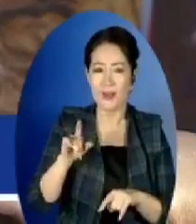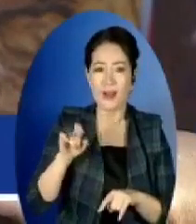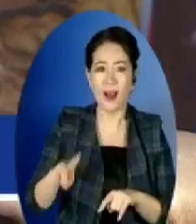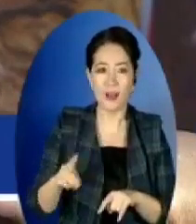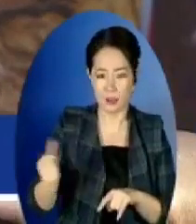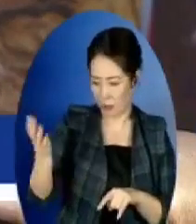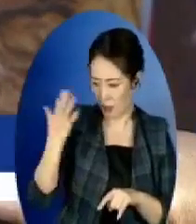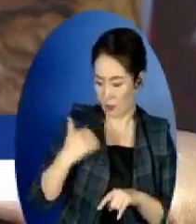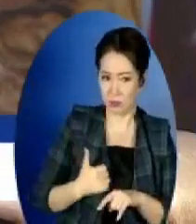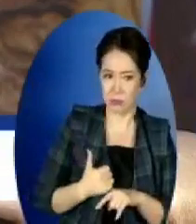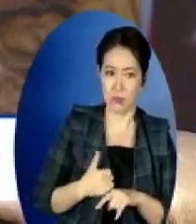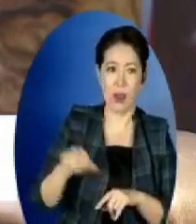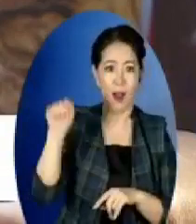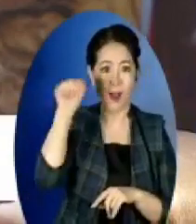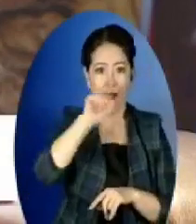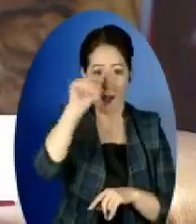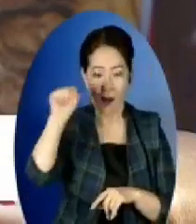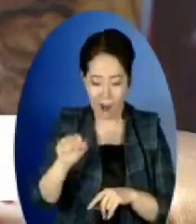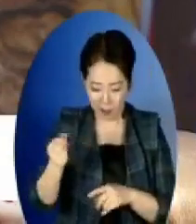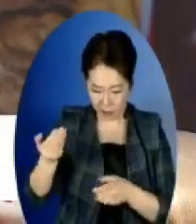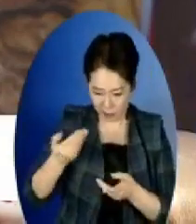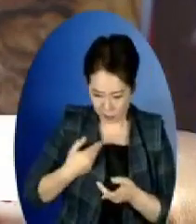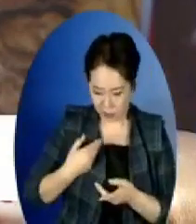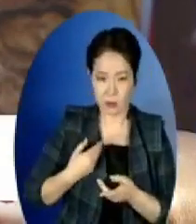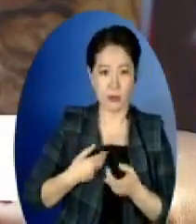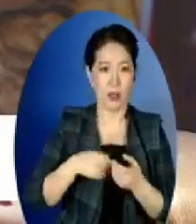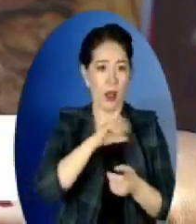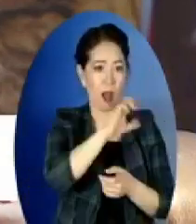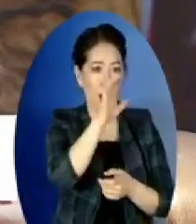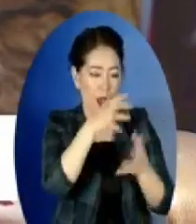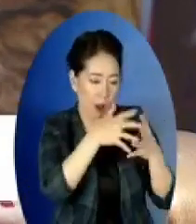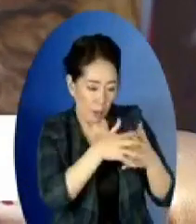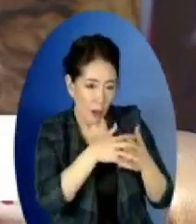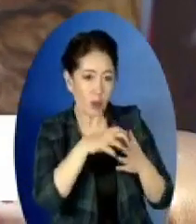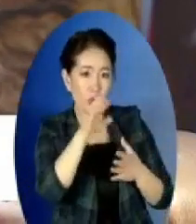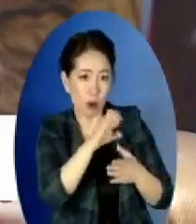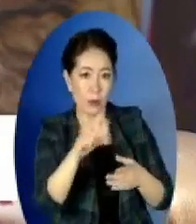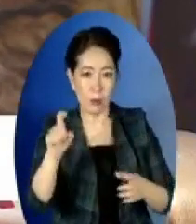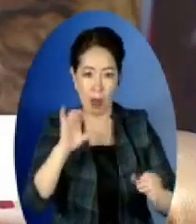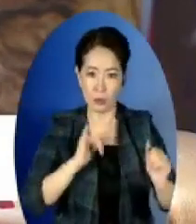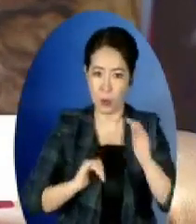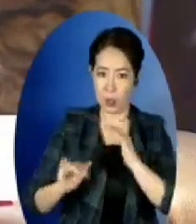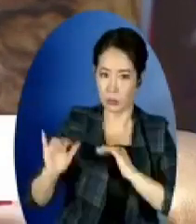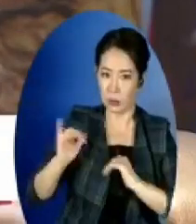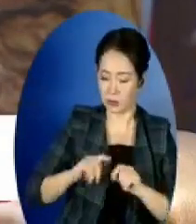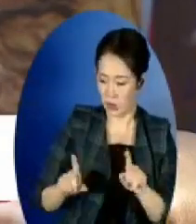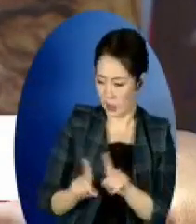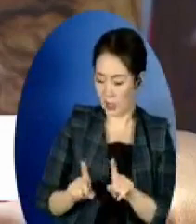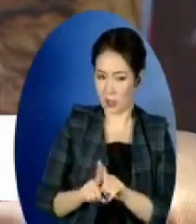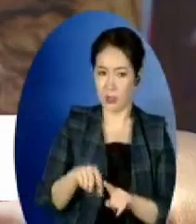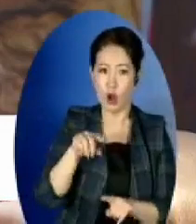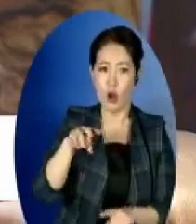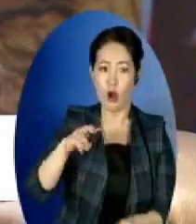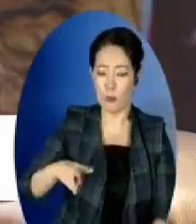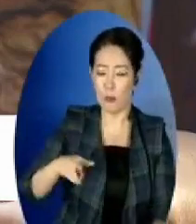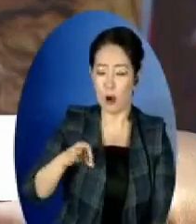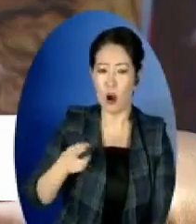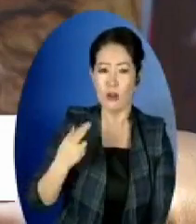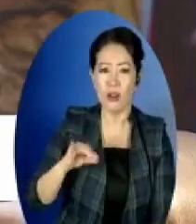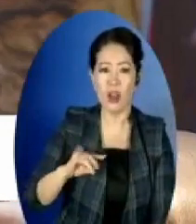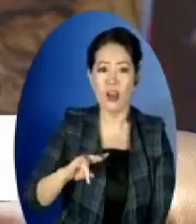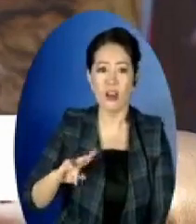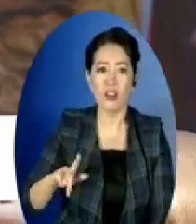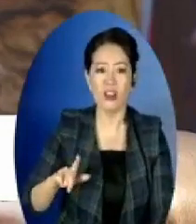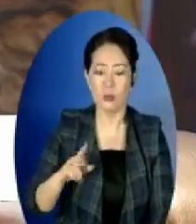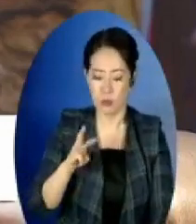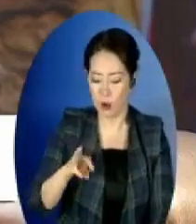юу? Аазад ч адилхан, Европ руу ч адилхан, Америкт ч адилхан. А тэгвэл бид нэр энэ бие биелгээ